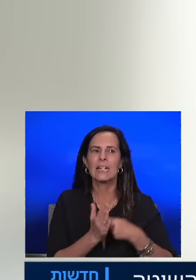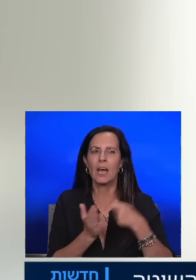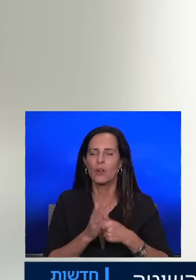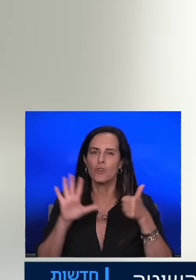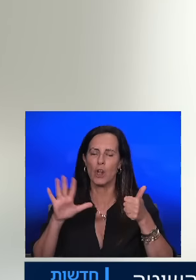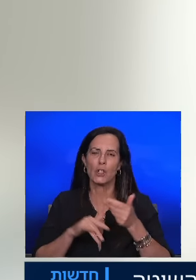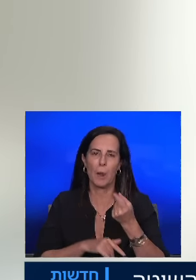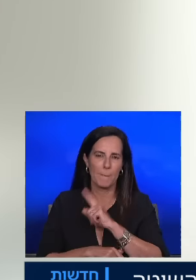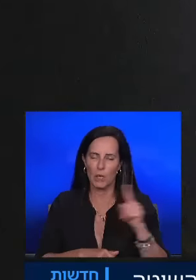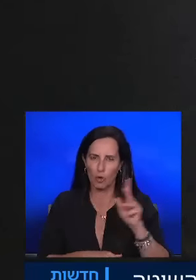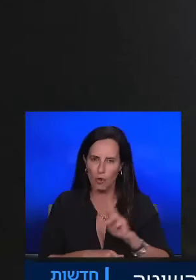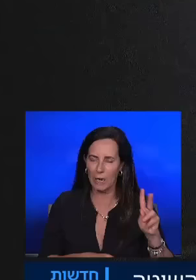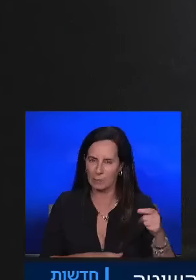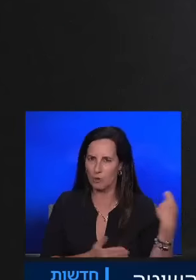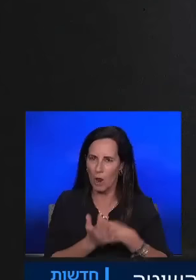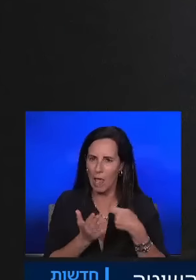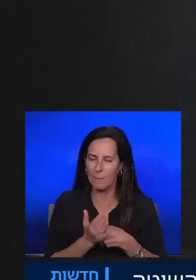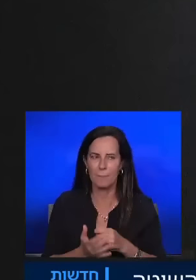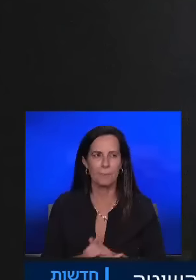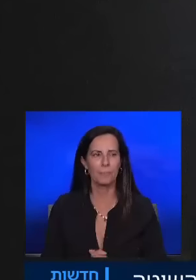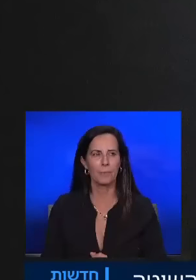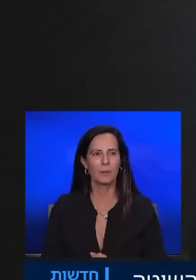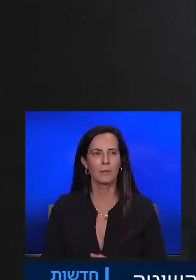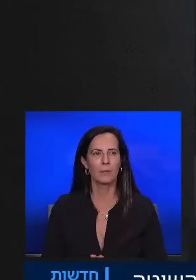של 6 מיליוני שקלים.